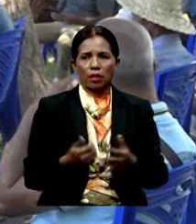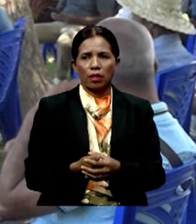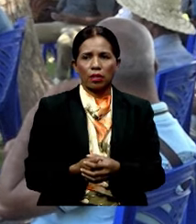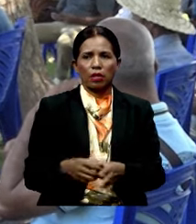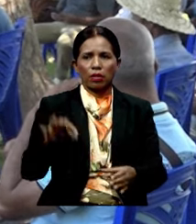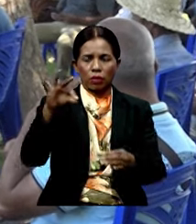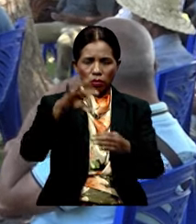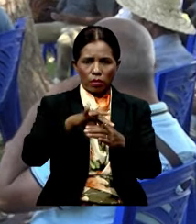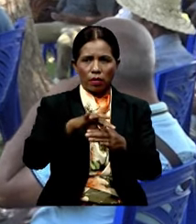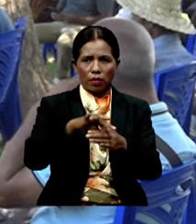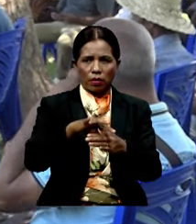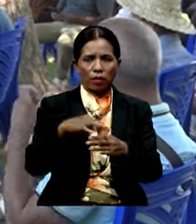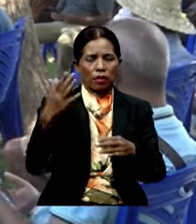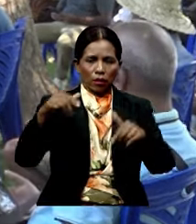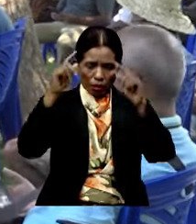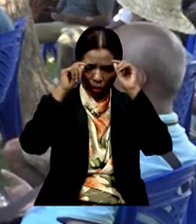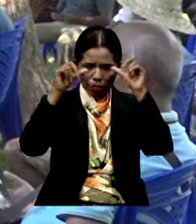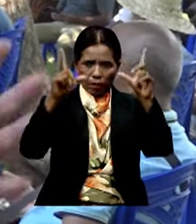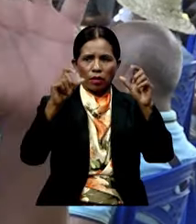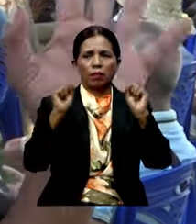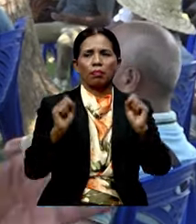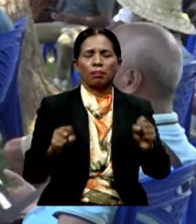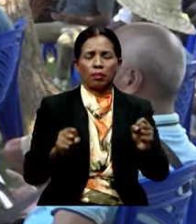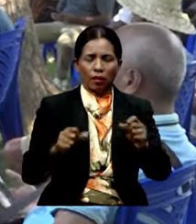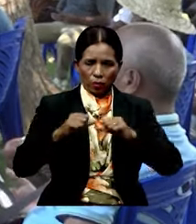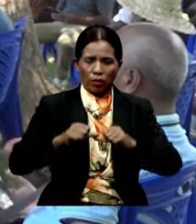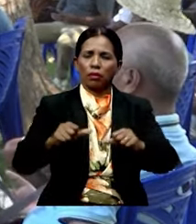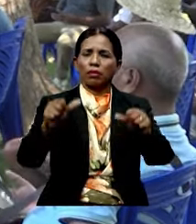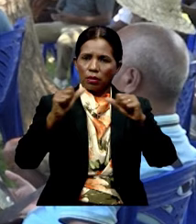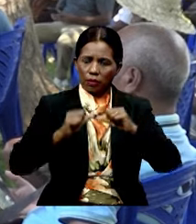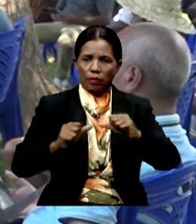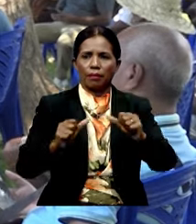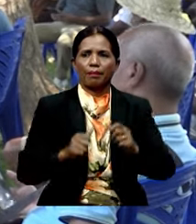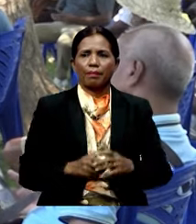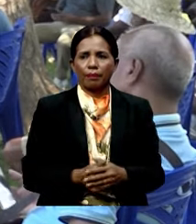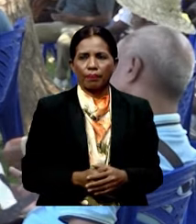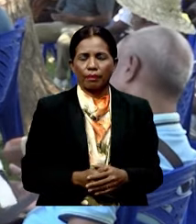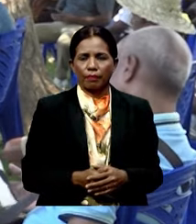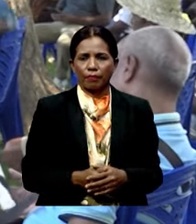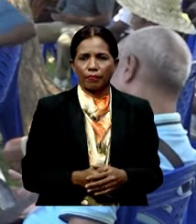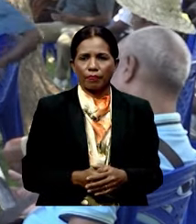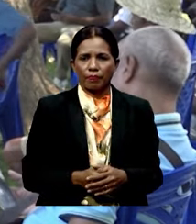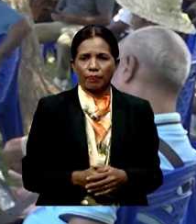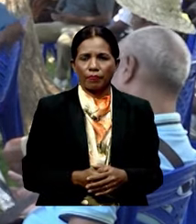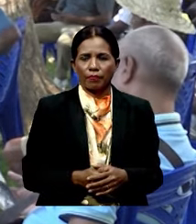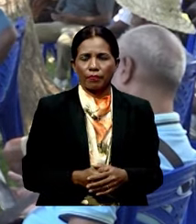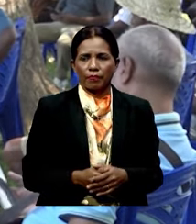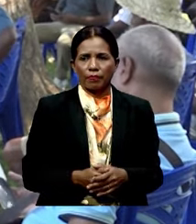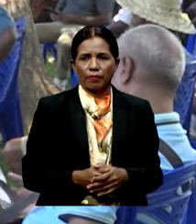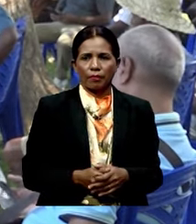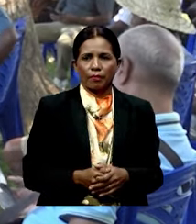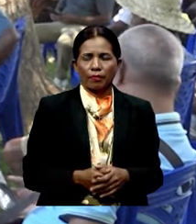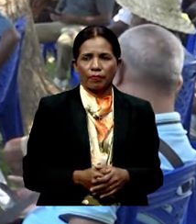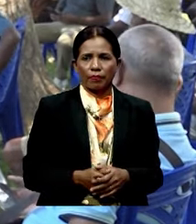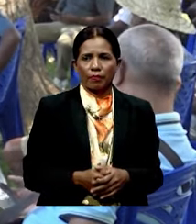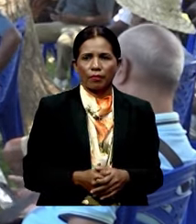pertanian di Timor Leste bisa keberlanjutan. Iya, bisa keberlanjutan.